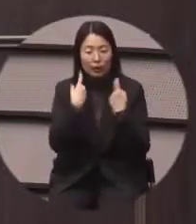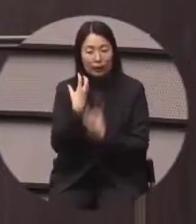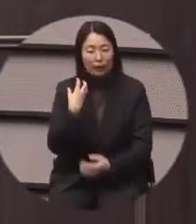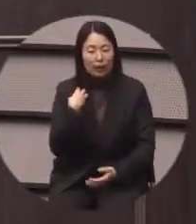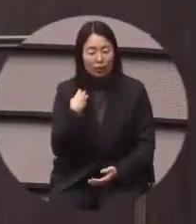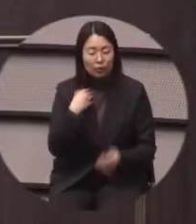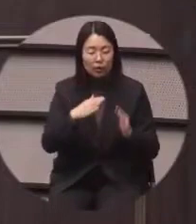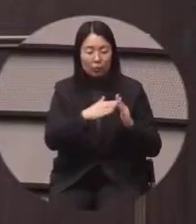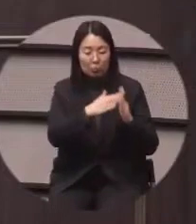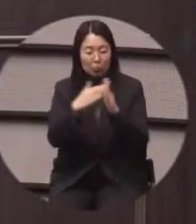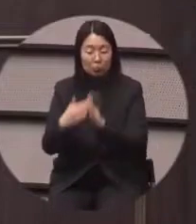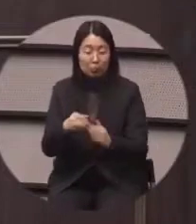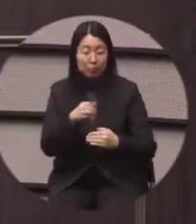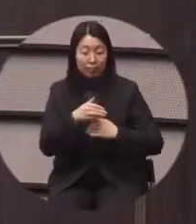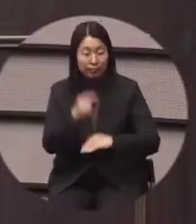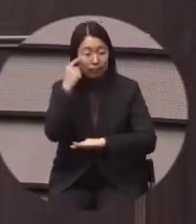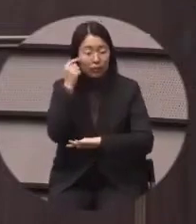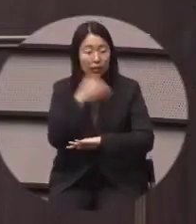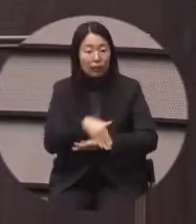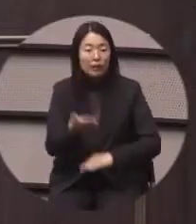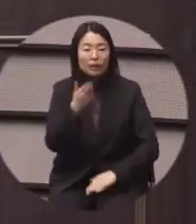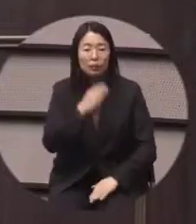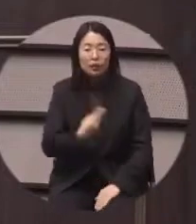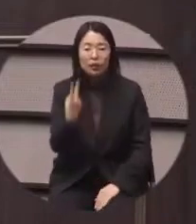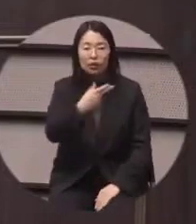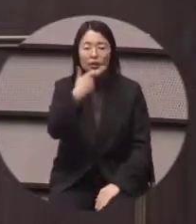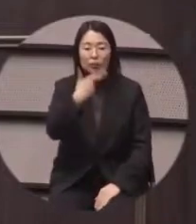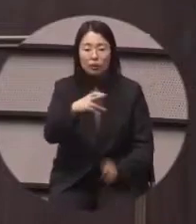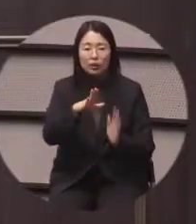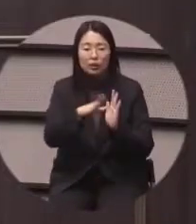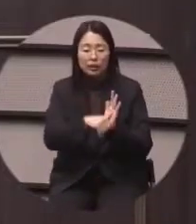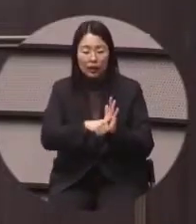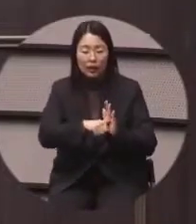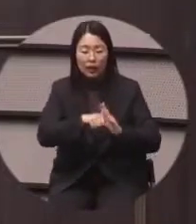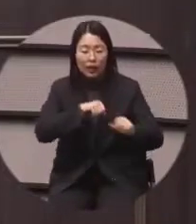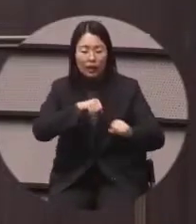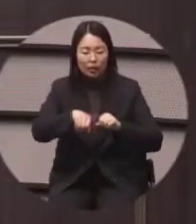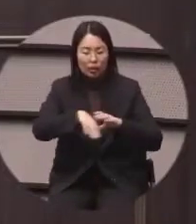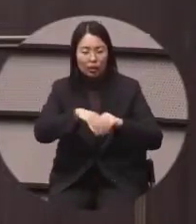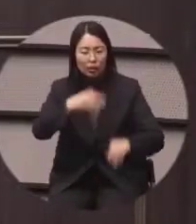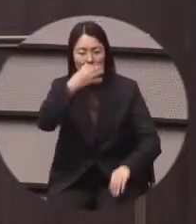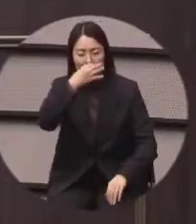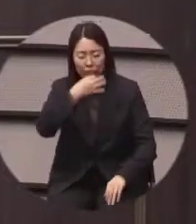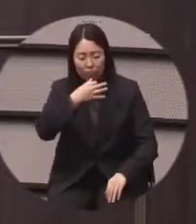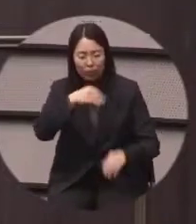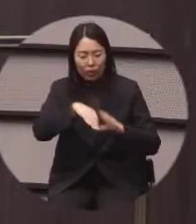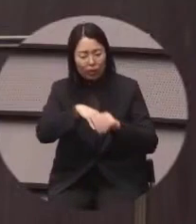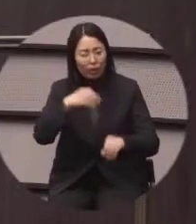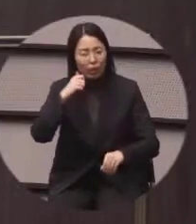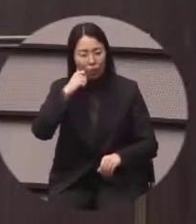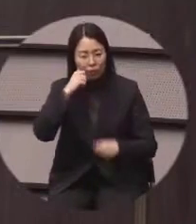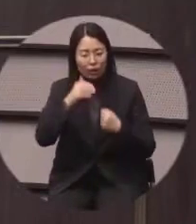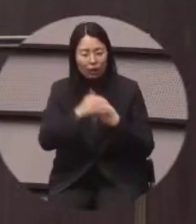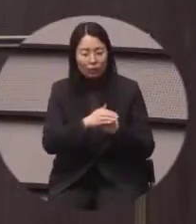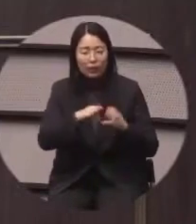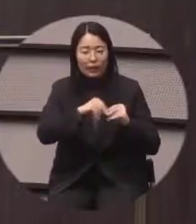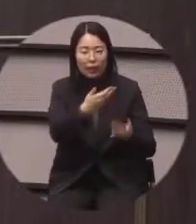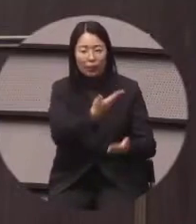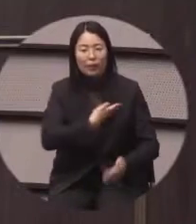했으나 2017년 준공 당시 행정처리 미숙으로 인해 토지를 이전받지